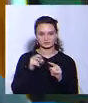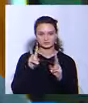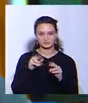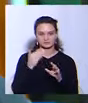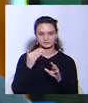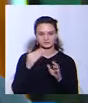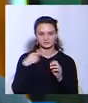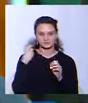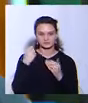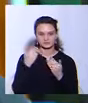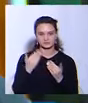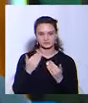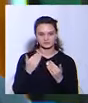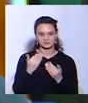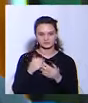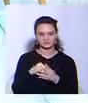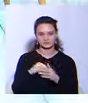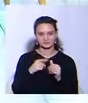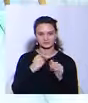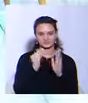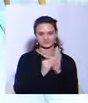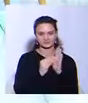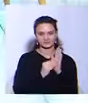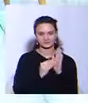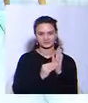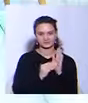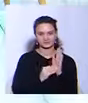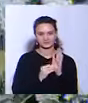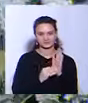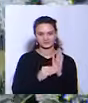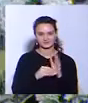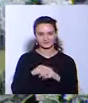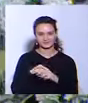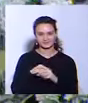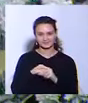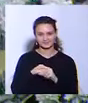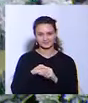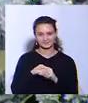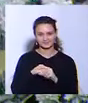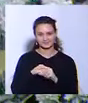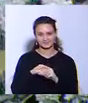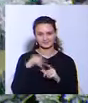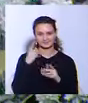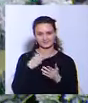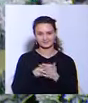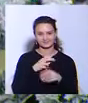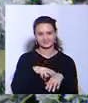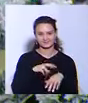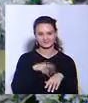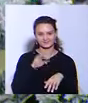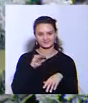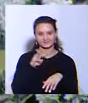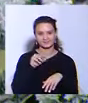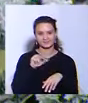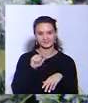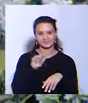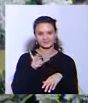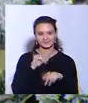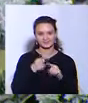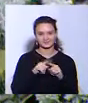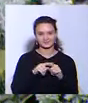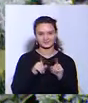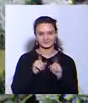თქვენი გადაცემისთვის. ჩვენი გადაცემის წარწერა ნახეთ როგორია? ფირადი ექიმი მარი მალაზონია, ნახეთ.